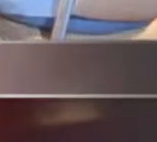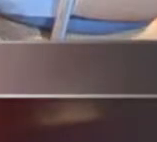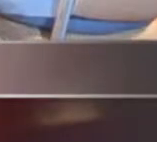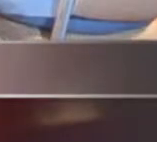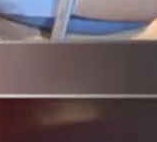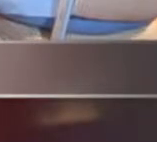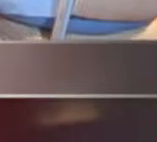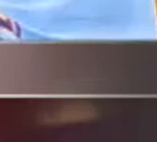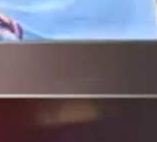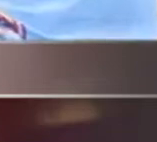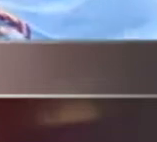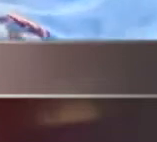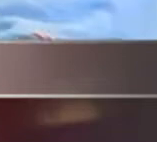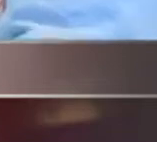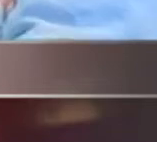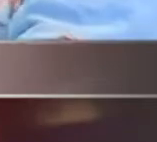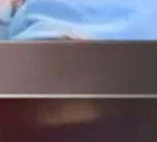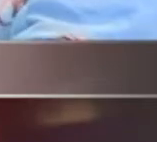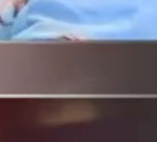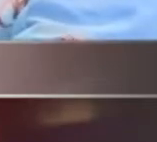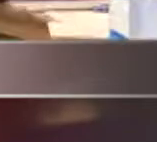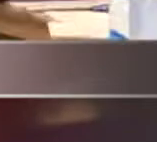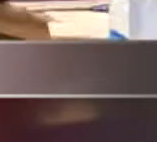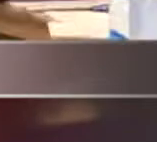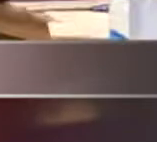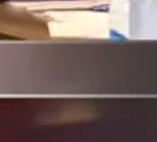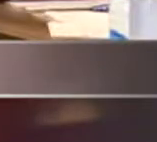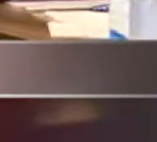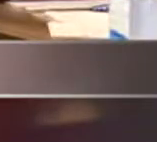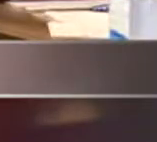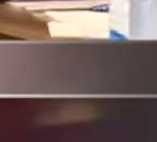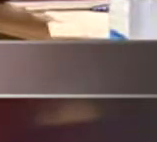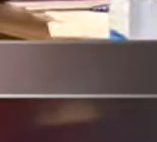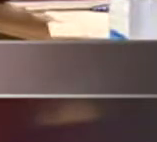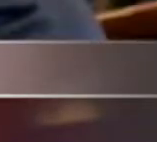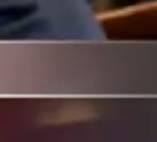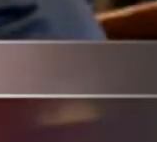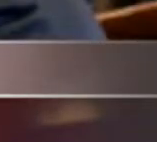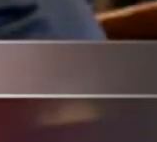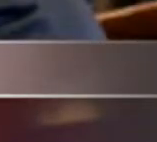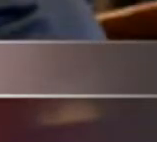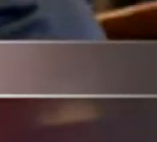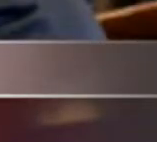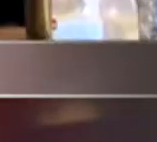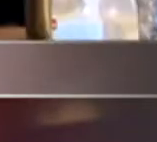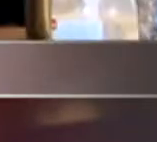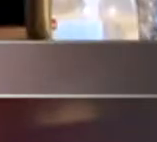Tume ya IBC ya kariri kwa utumizi wa sajili ya daftari ni afua ya mwisho.